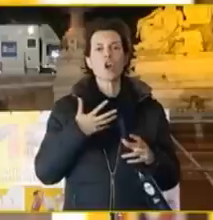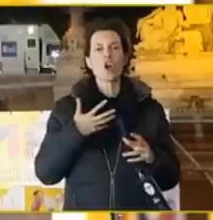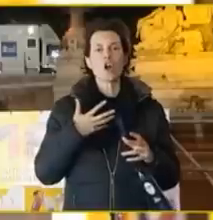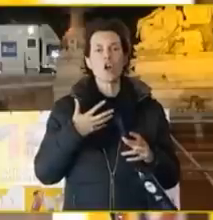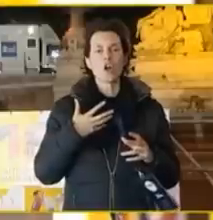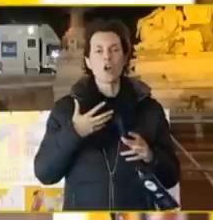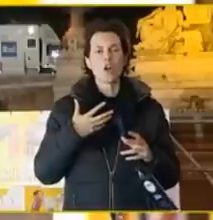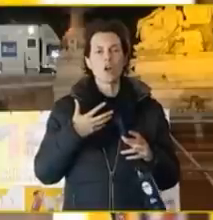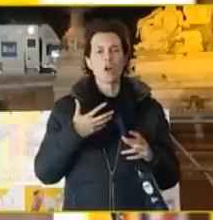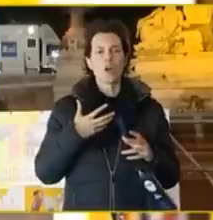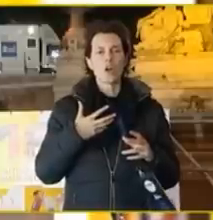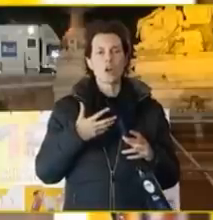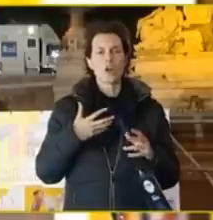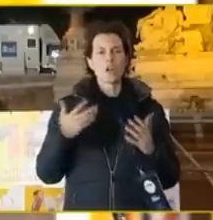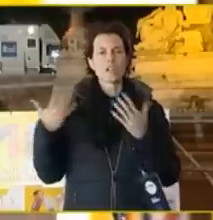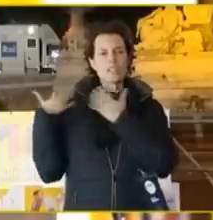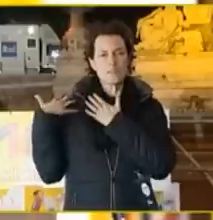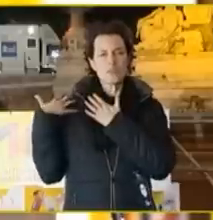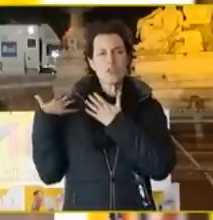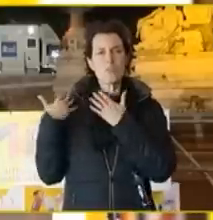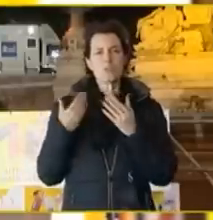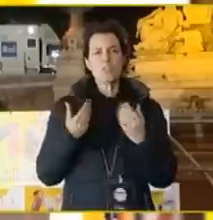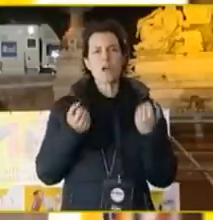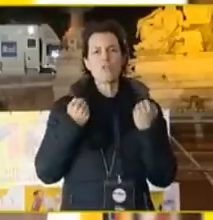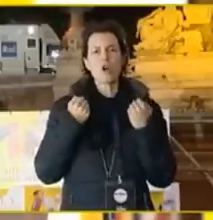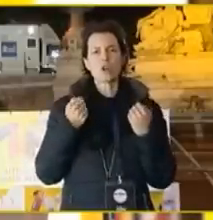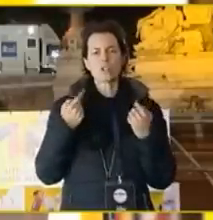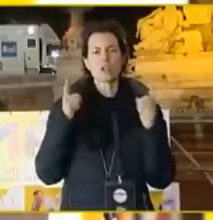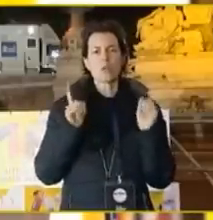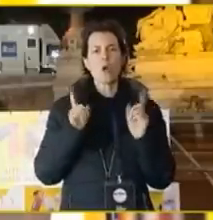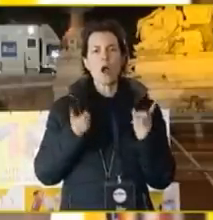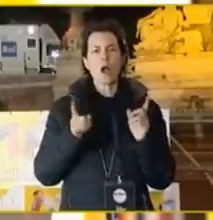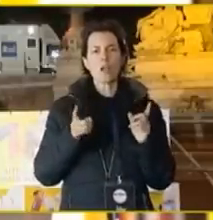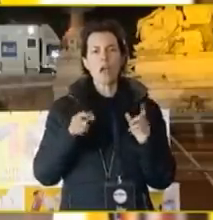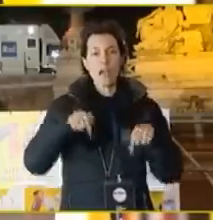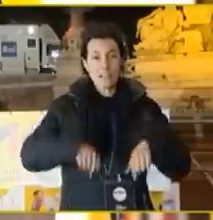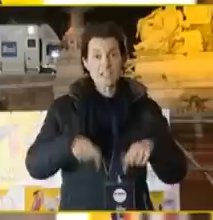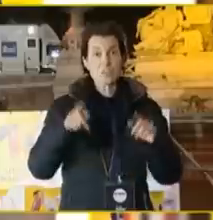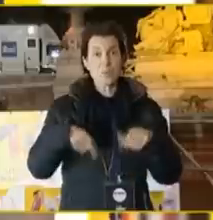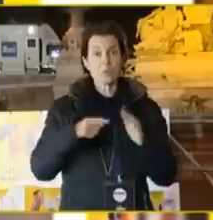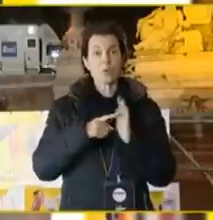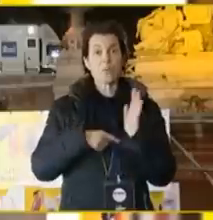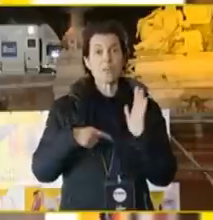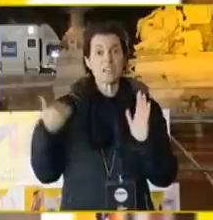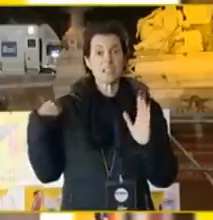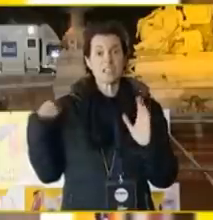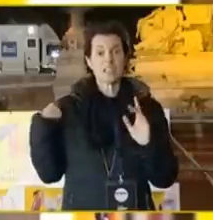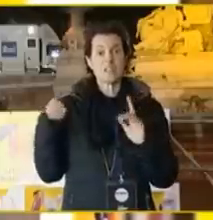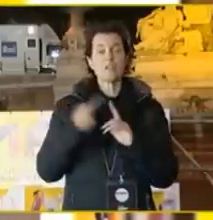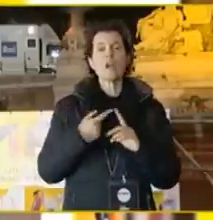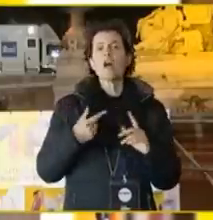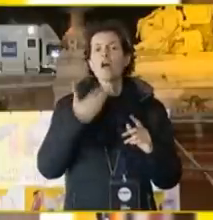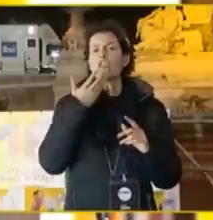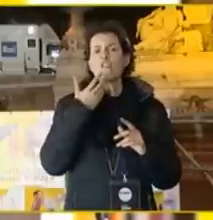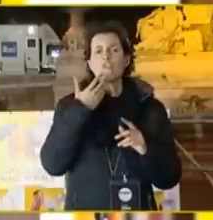che sentiamo di più oggi, come negli ultimi mesi, è proprio quella di non deludere tutta questa aspettativa,